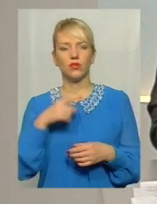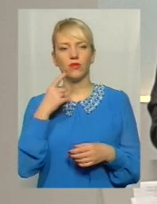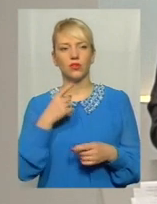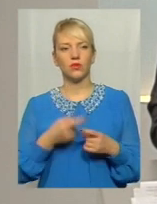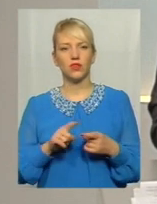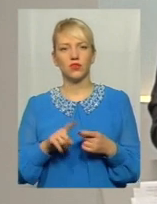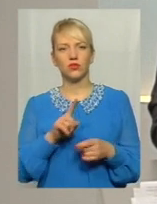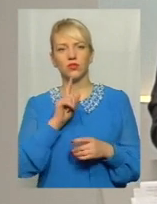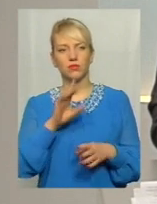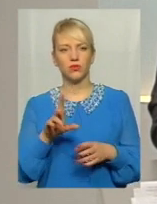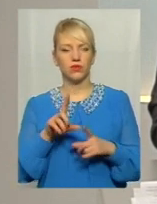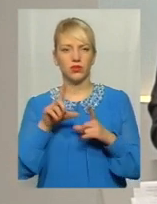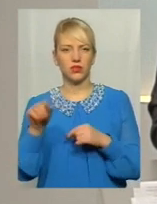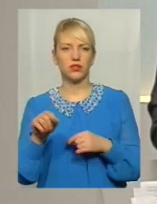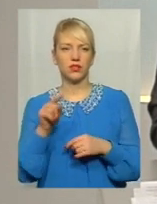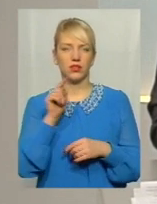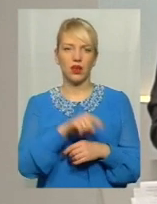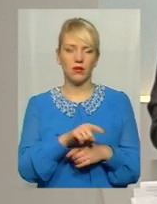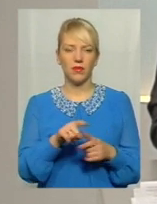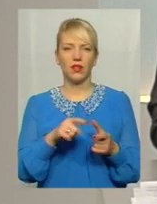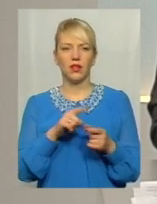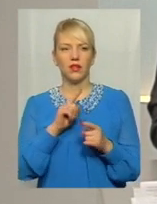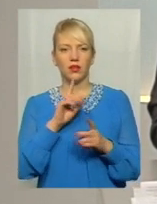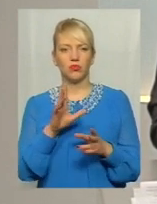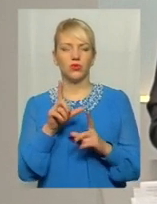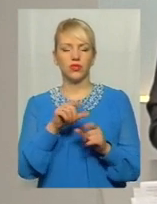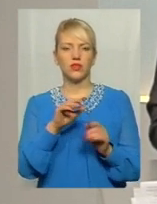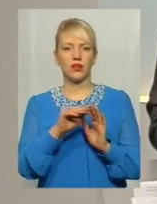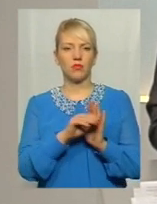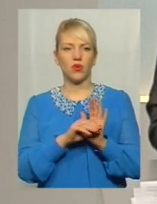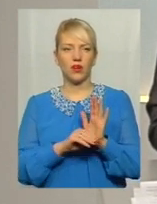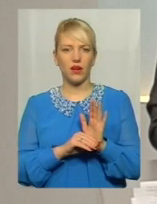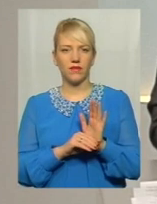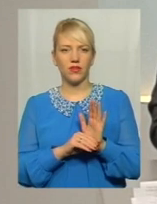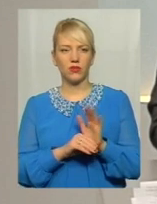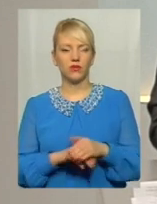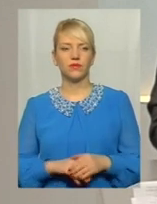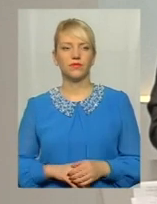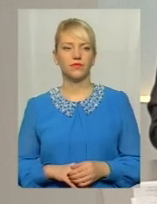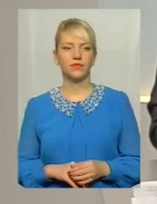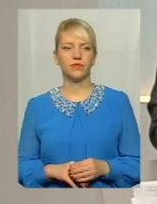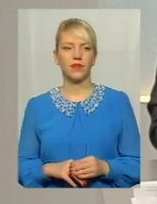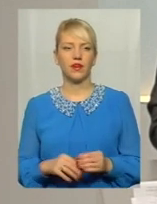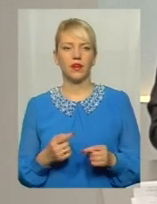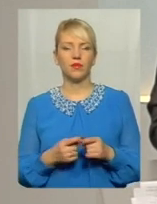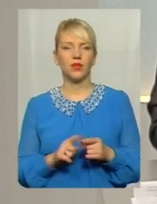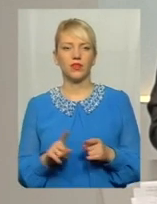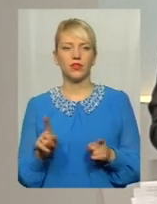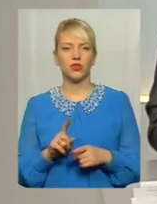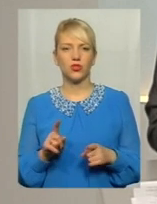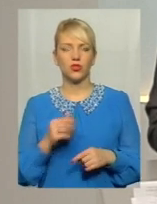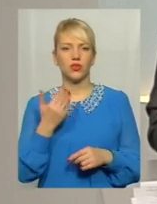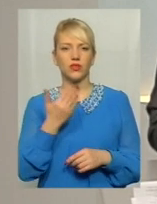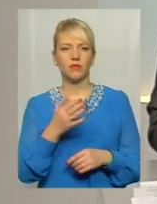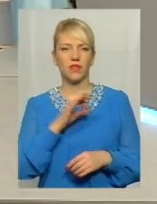що не будуть їздити там, не будуть їздити по графіку, і про те, що їм, в